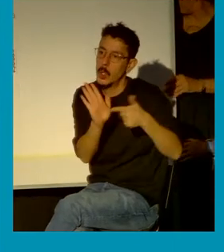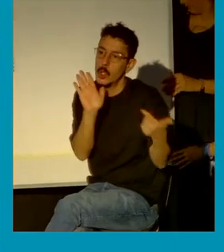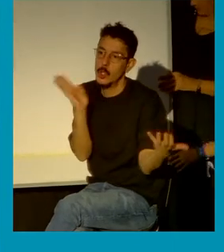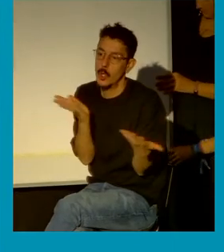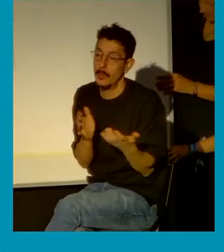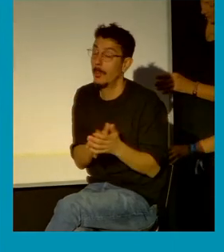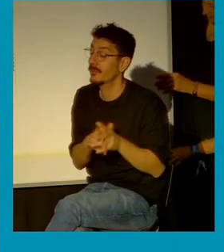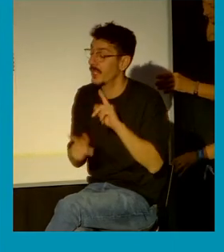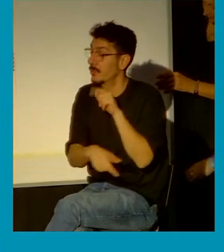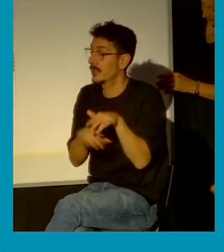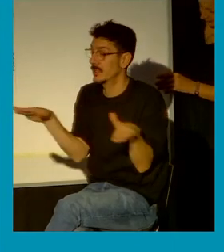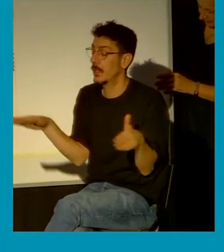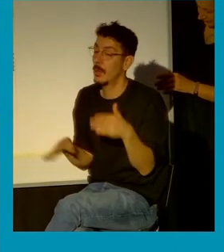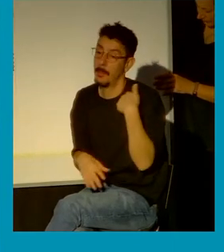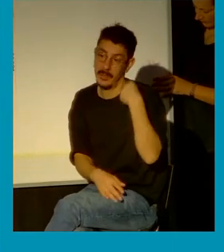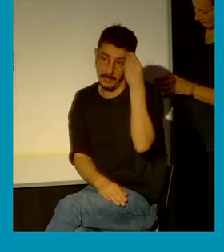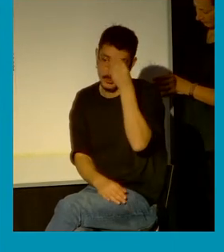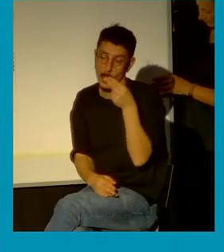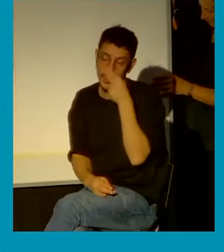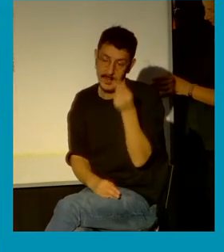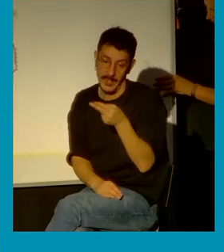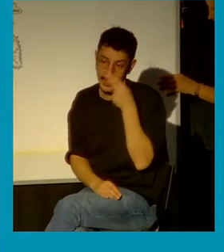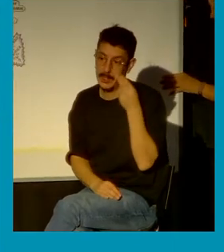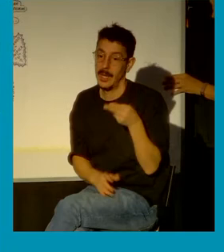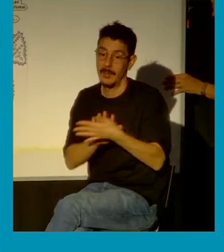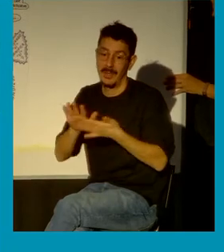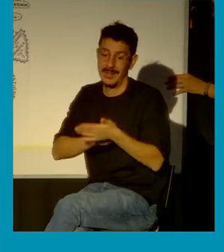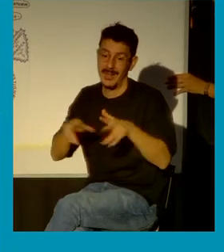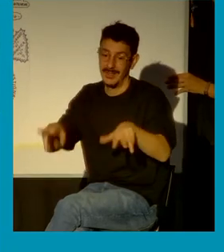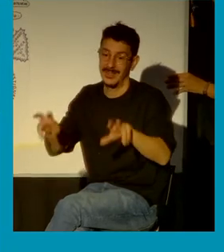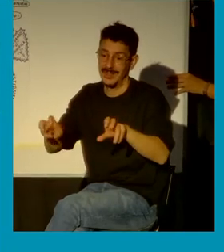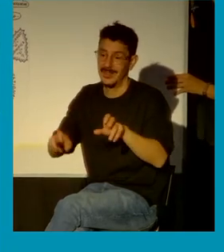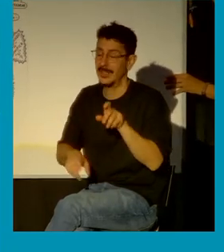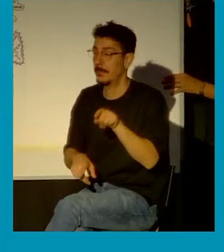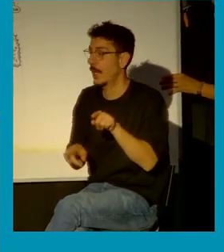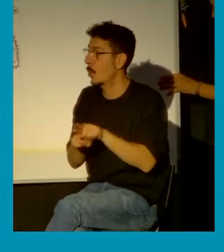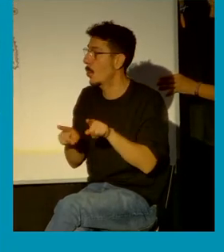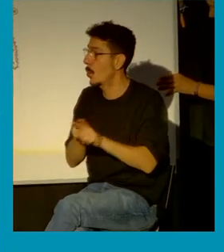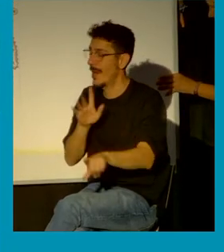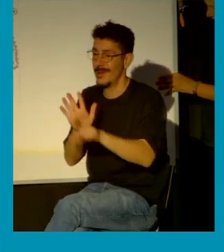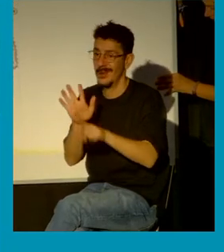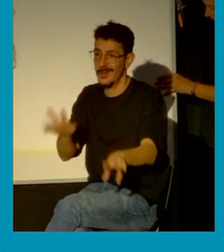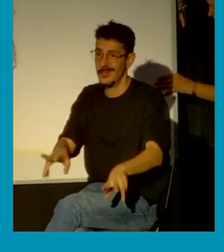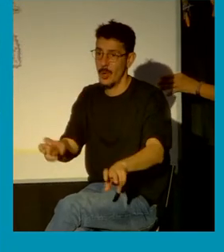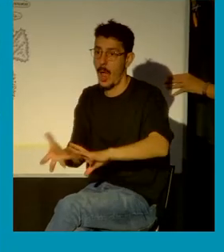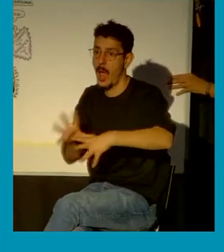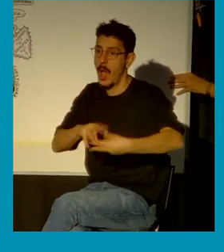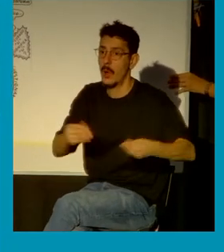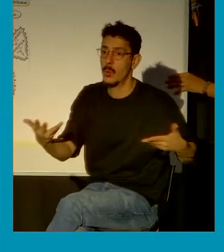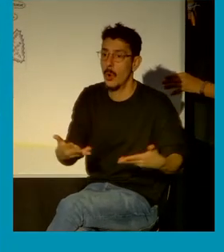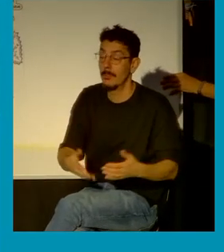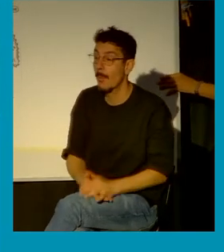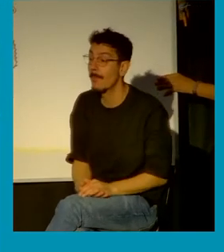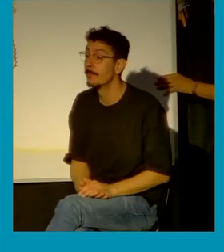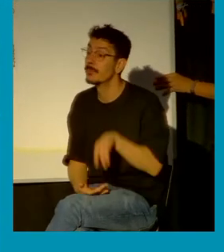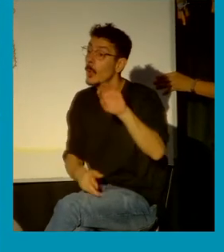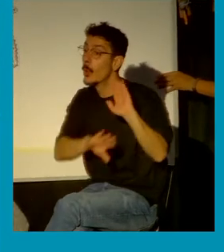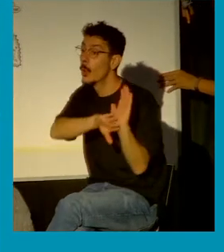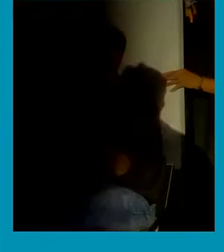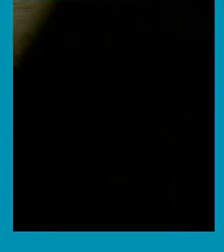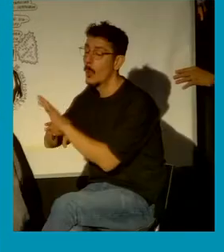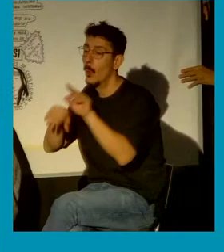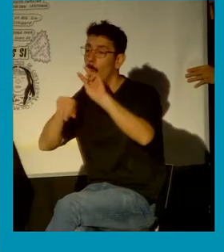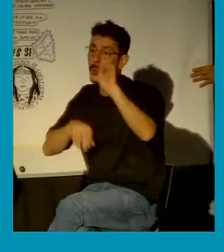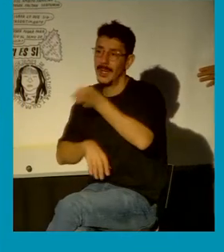molt interessant parlar d'aquesta novetat legislativa i com s'aplicarà i crec que un altre tema que també